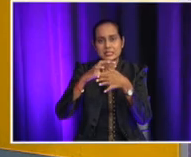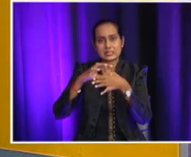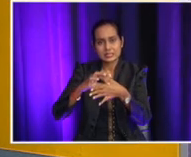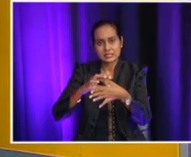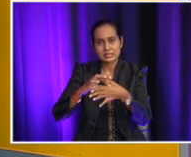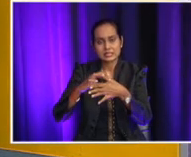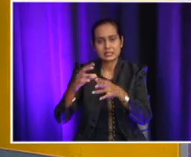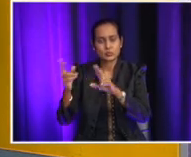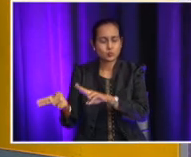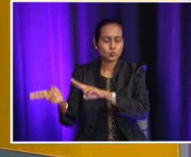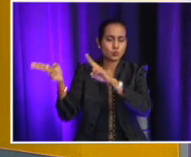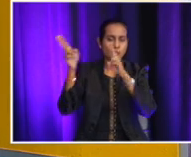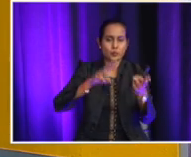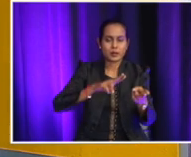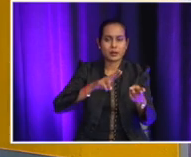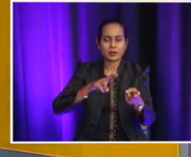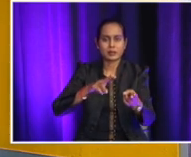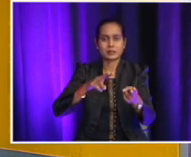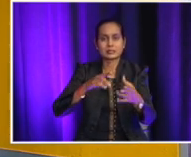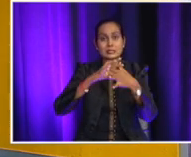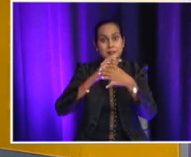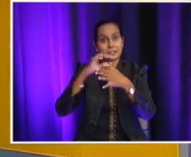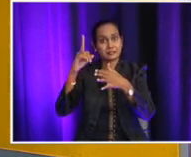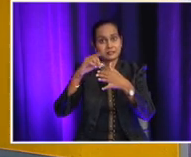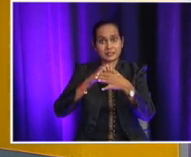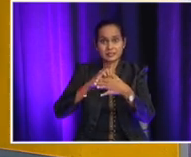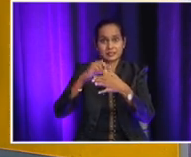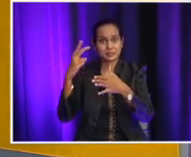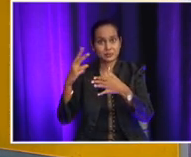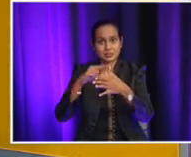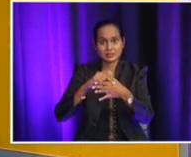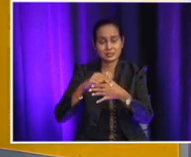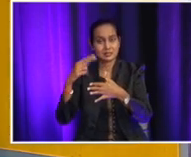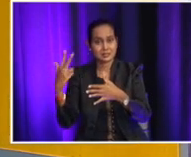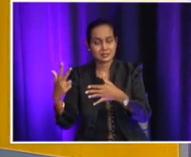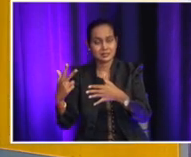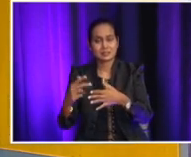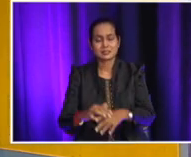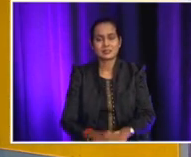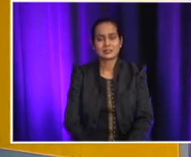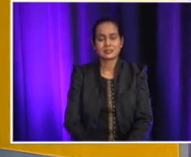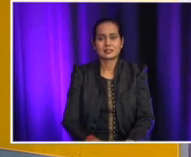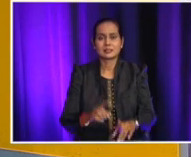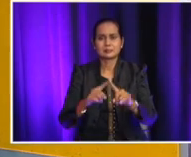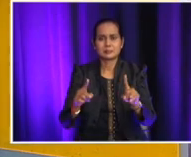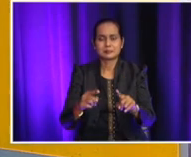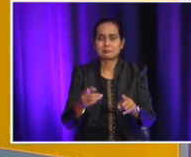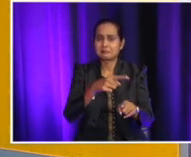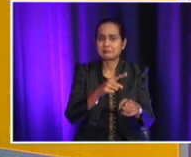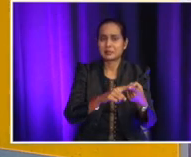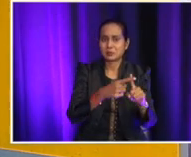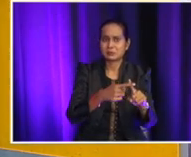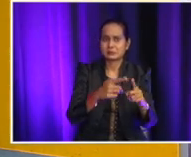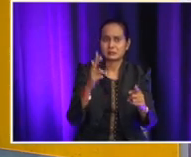terus saja tulis isi pertama isi kedua isi ketiga empat cuma i'm not the love kreatif apabila